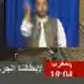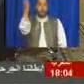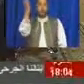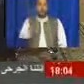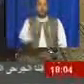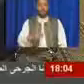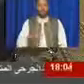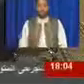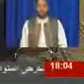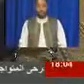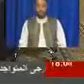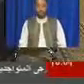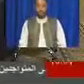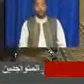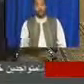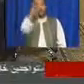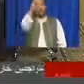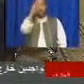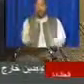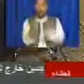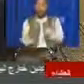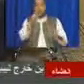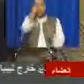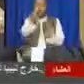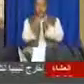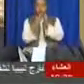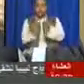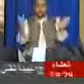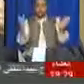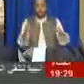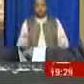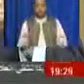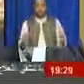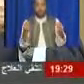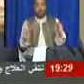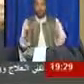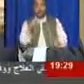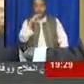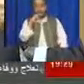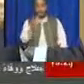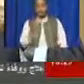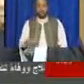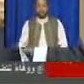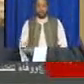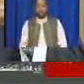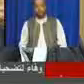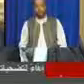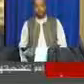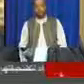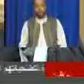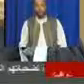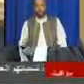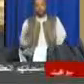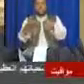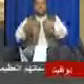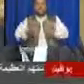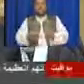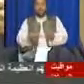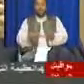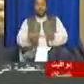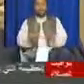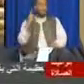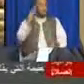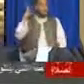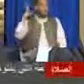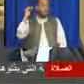الحصان الرزان العفيفه امه الام المؤمنين خاض فيها هو يقال انه مجردا